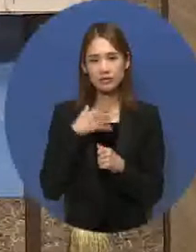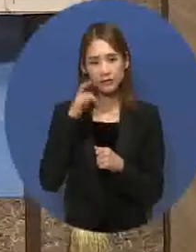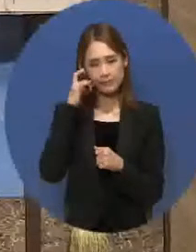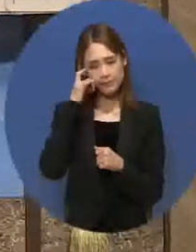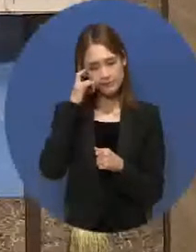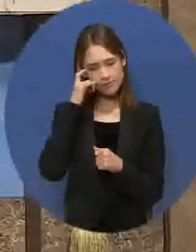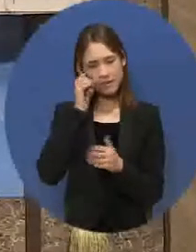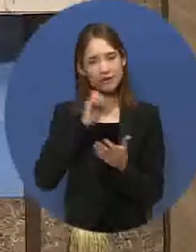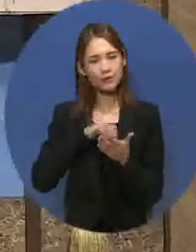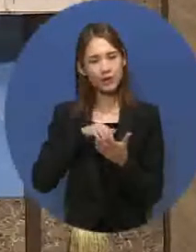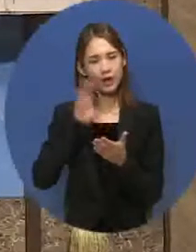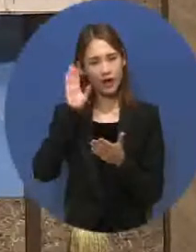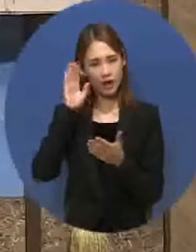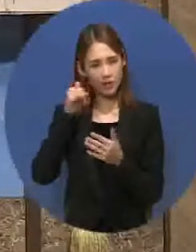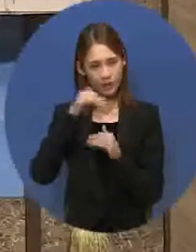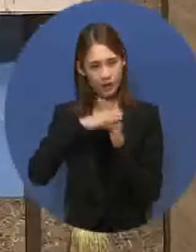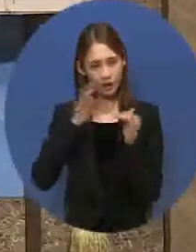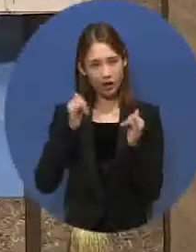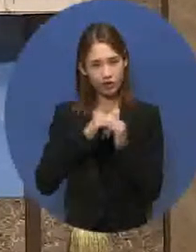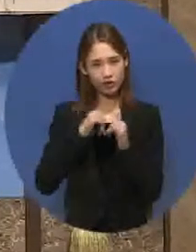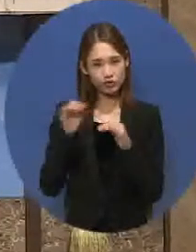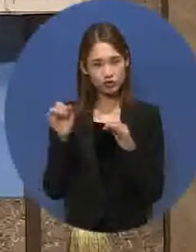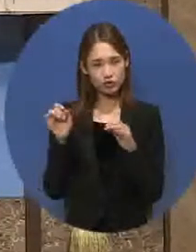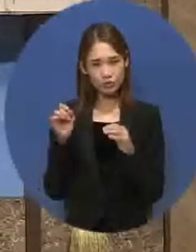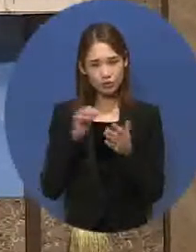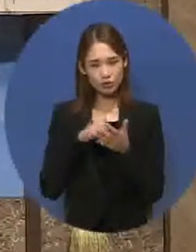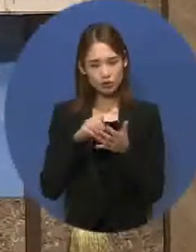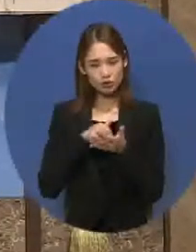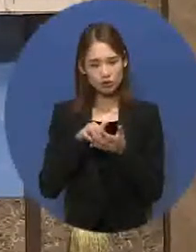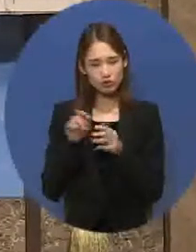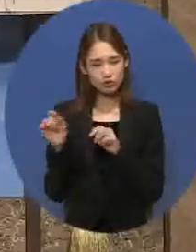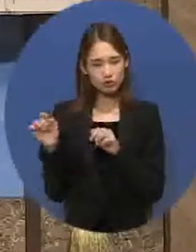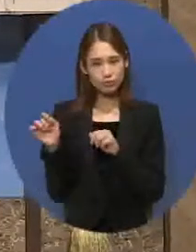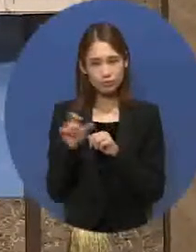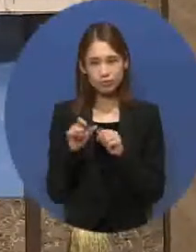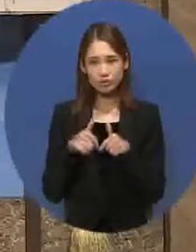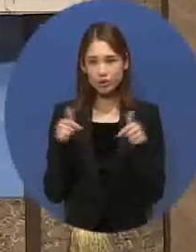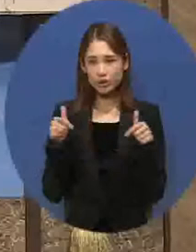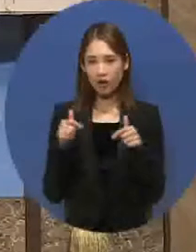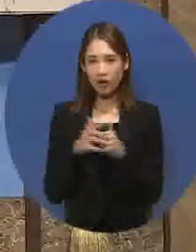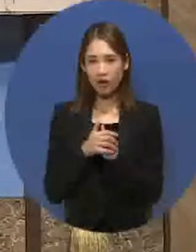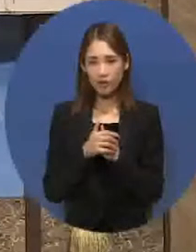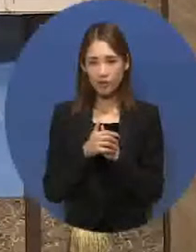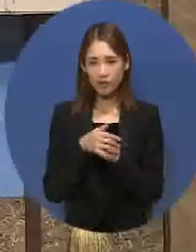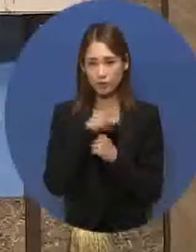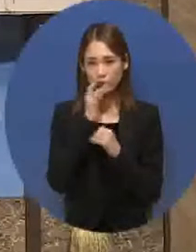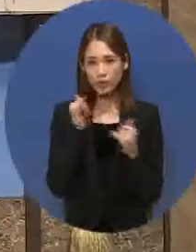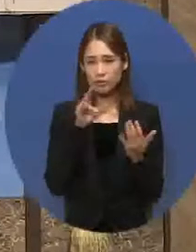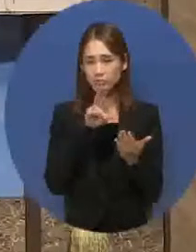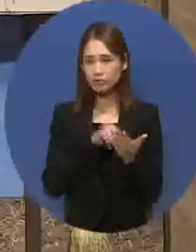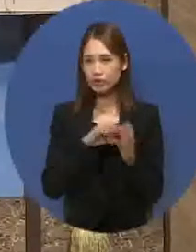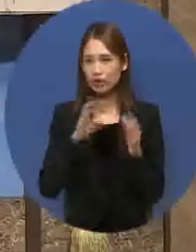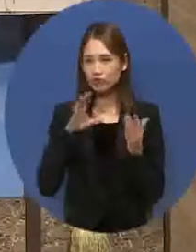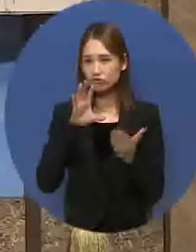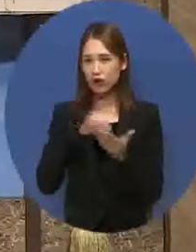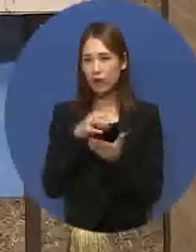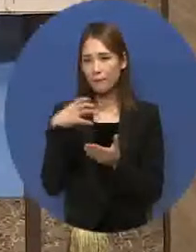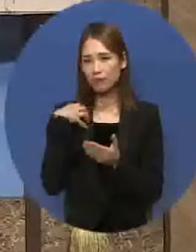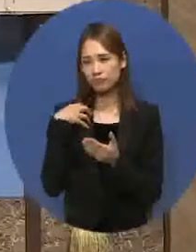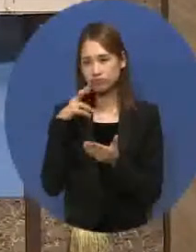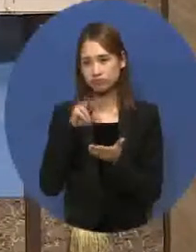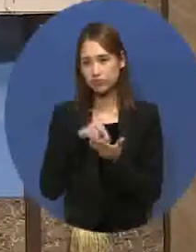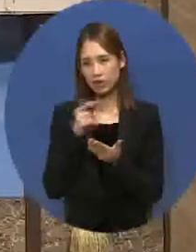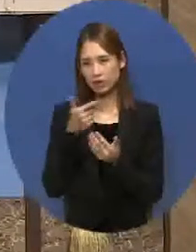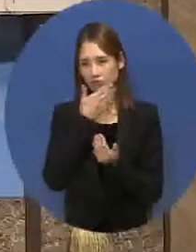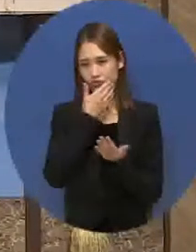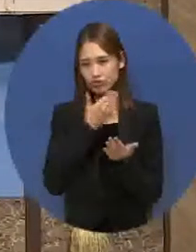앞으로 우리나라는 노인 인구 증가 속도도 빠를 것이고 노인 문제가 국가의 걸림돌이 되고 중요한